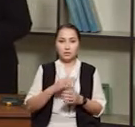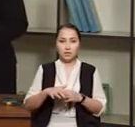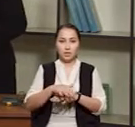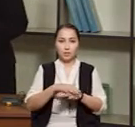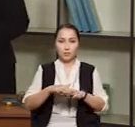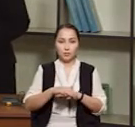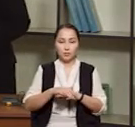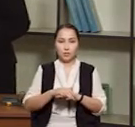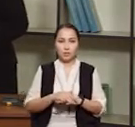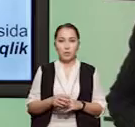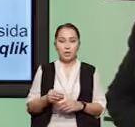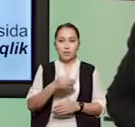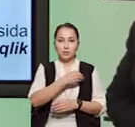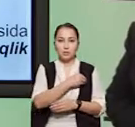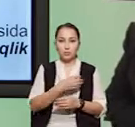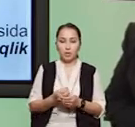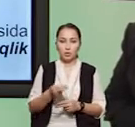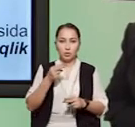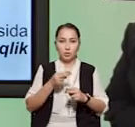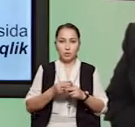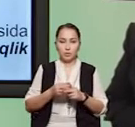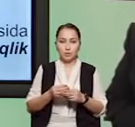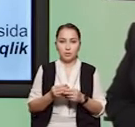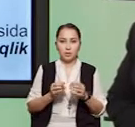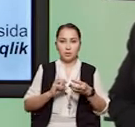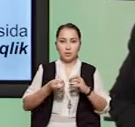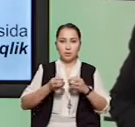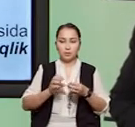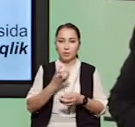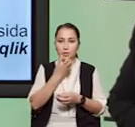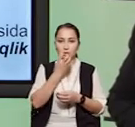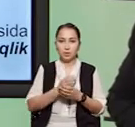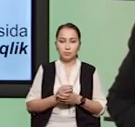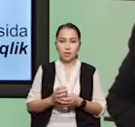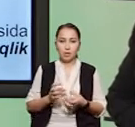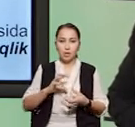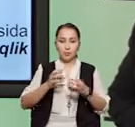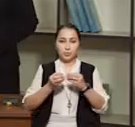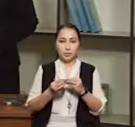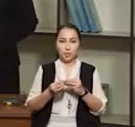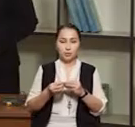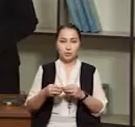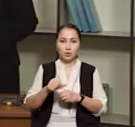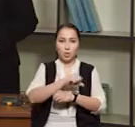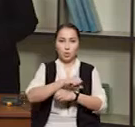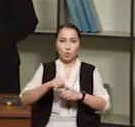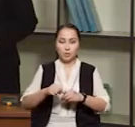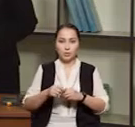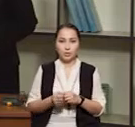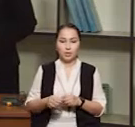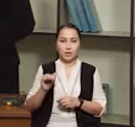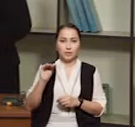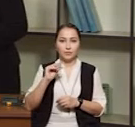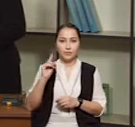Ысықлик мувазанаты. Температура жисымларының ысықлик халатыны мықдар жихаттан ўлчап